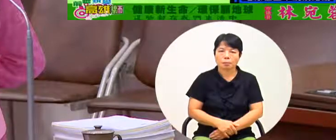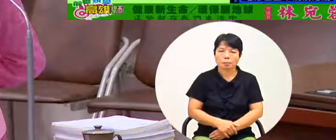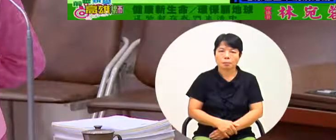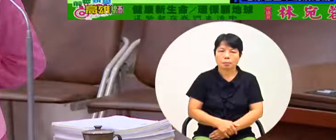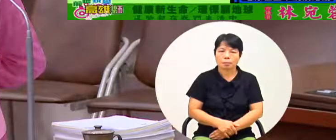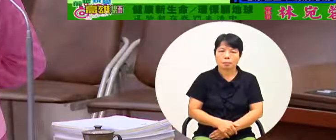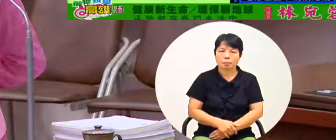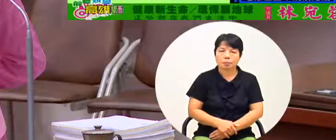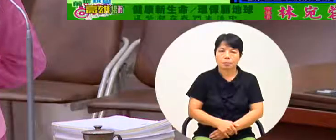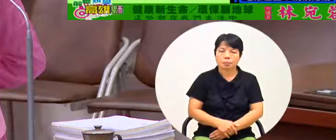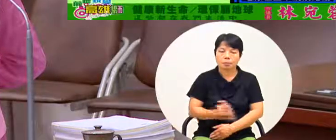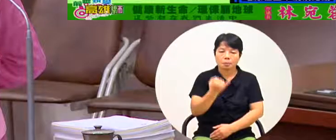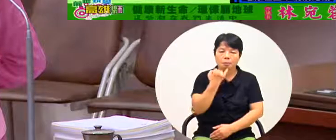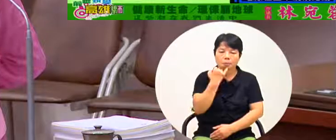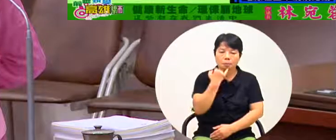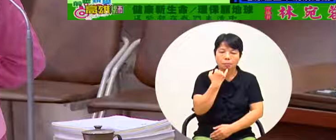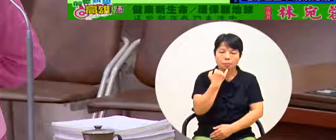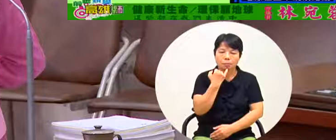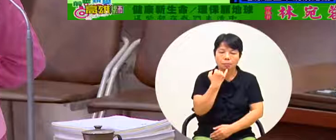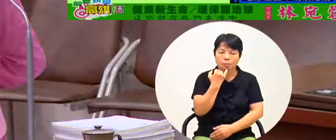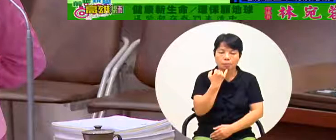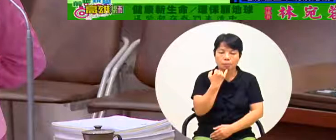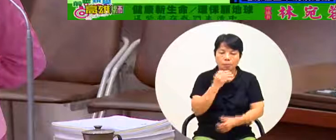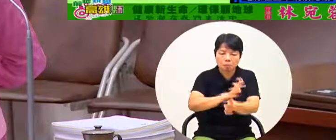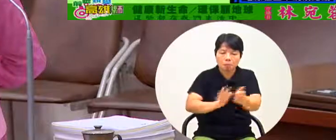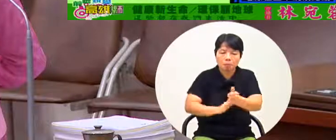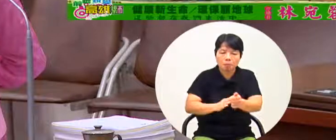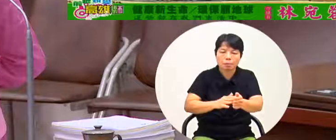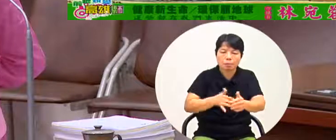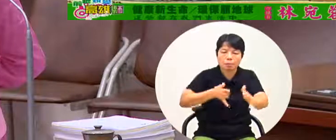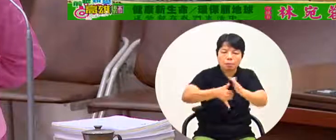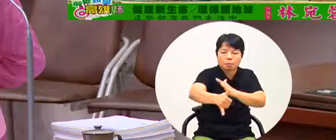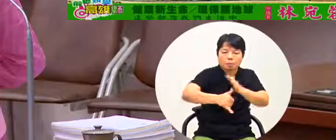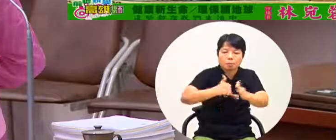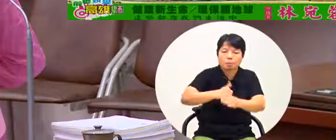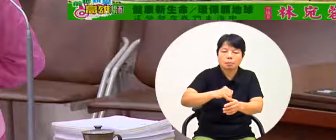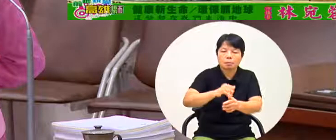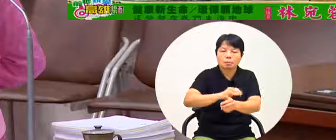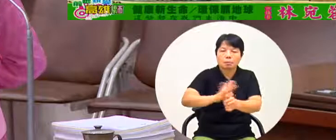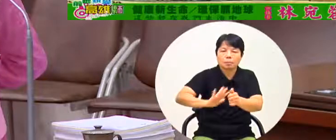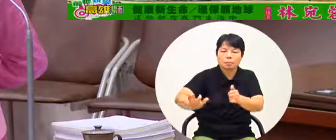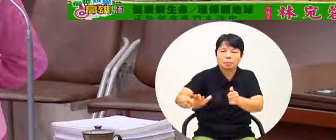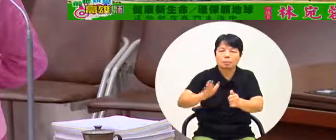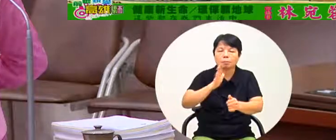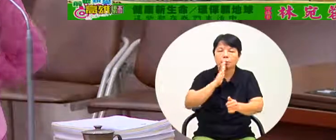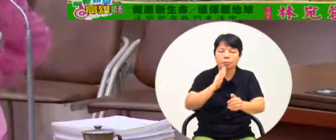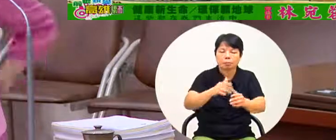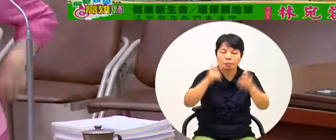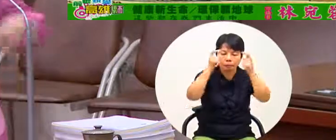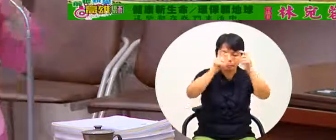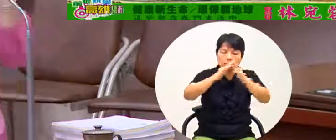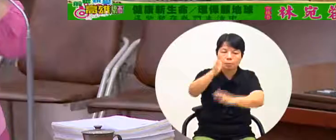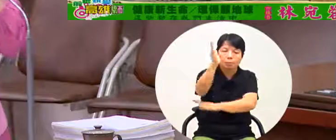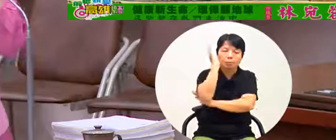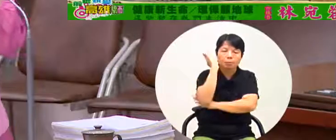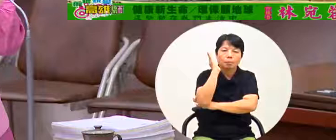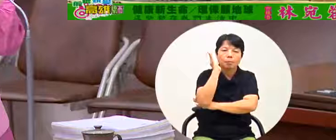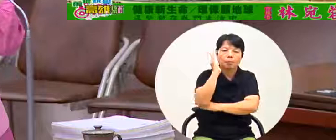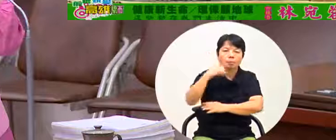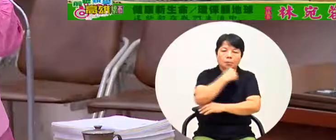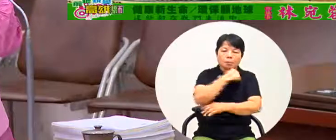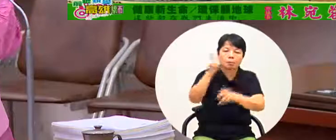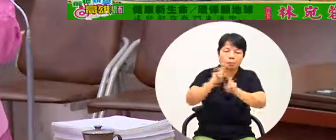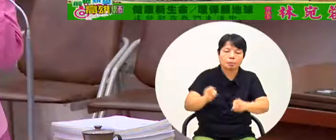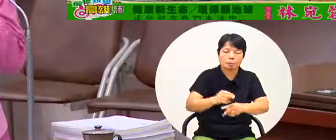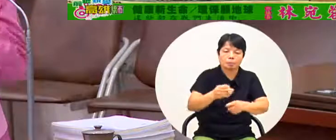的问题，好，这个就是市府跟台电各付一半，好，那当然我们的财政拮据，大家都知道